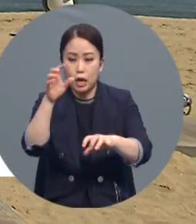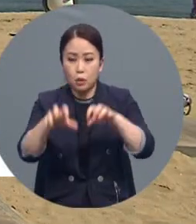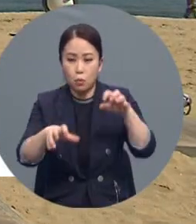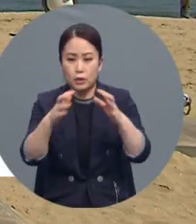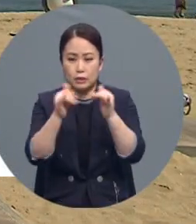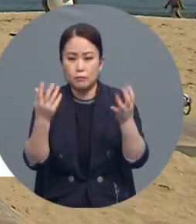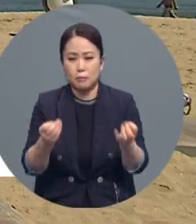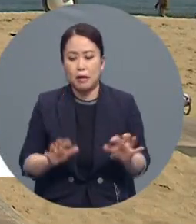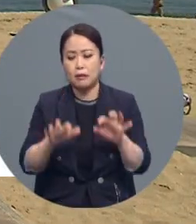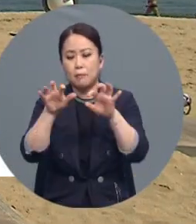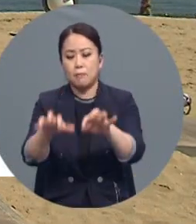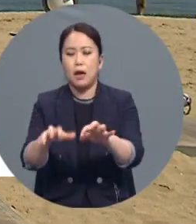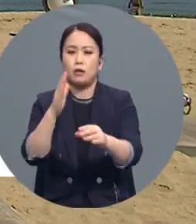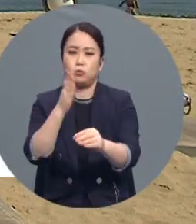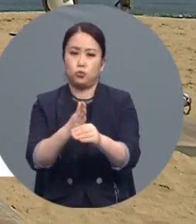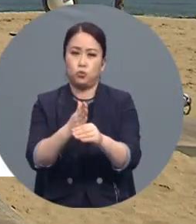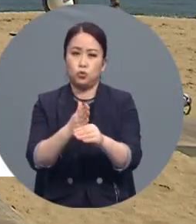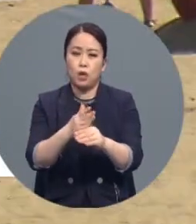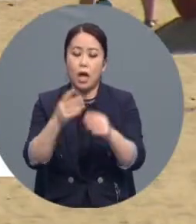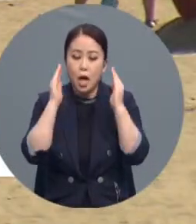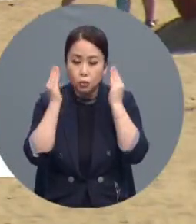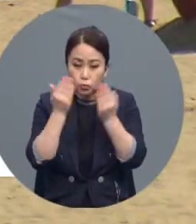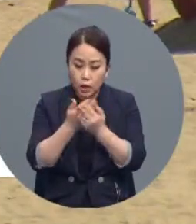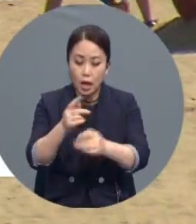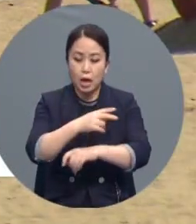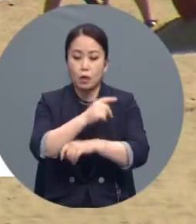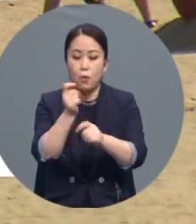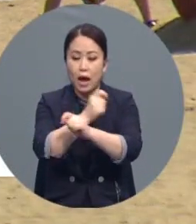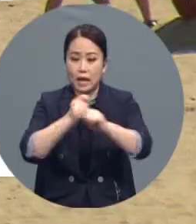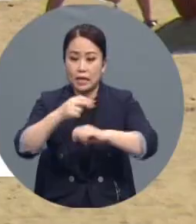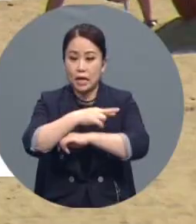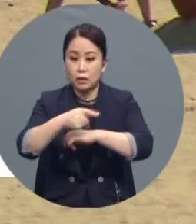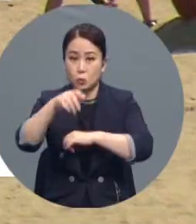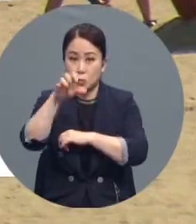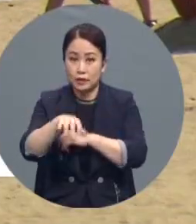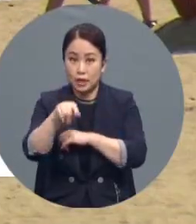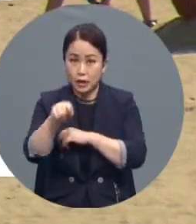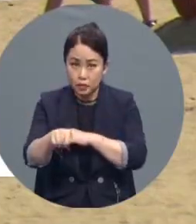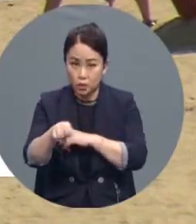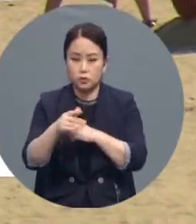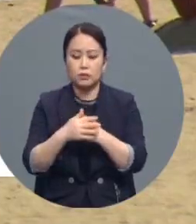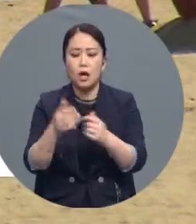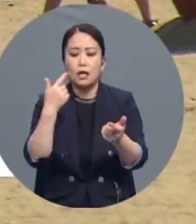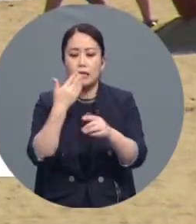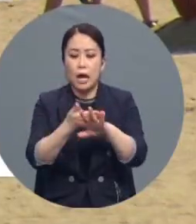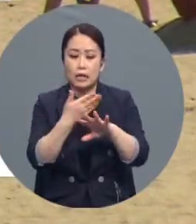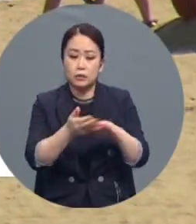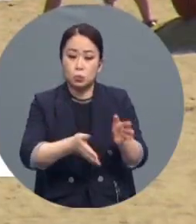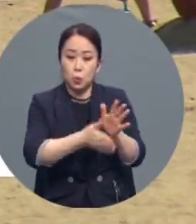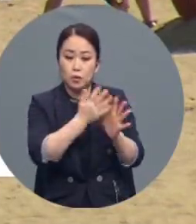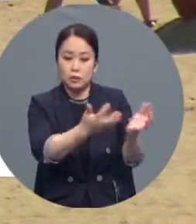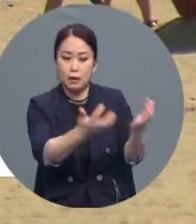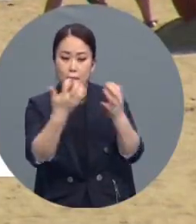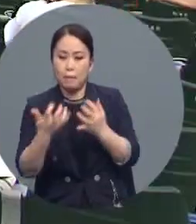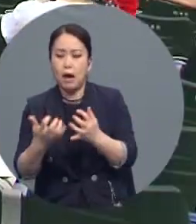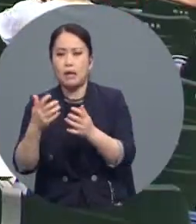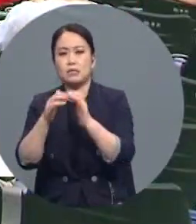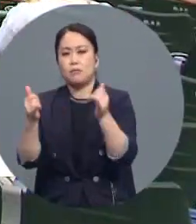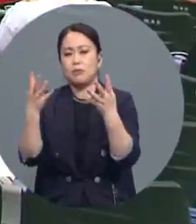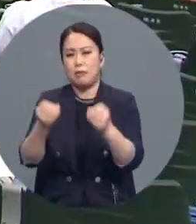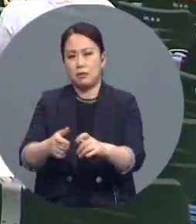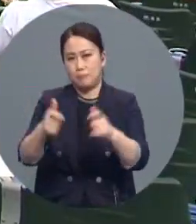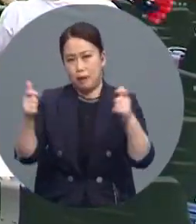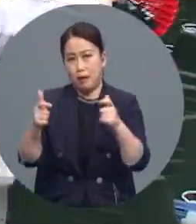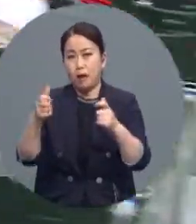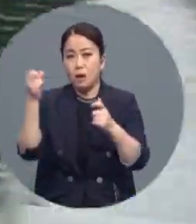광안리 해수욕장을 비롯해 부산의 주요 관광지에는 다른 도시에서 온 관광객들이 넘쳐납니다. 사람들의 이동량이